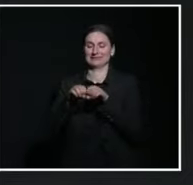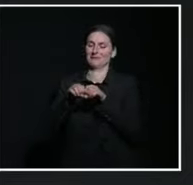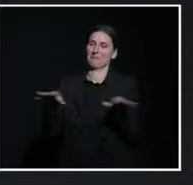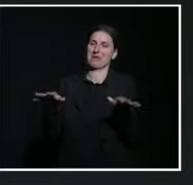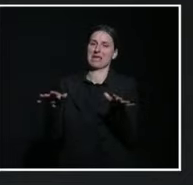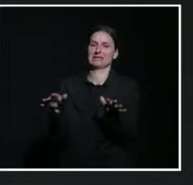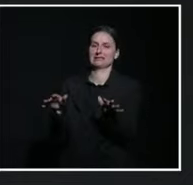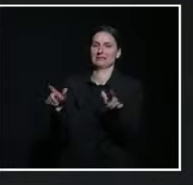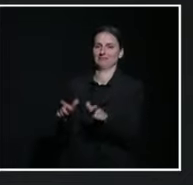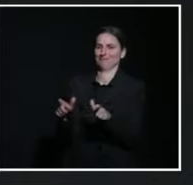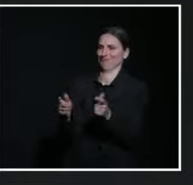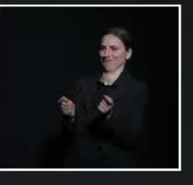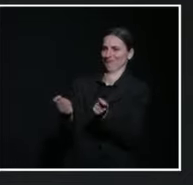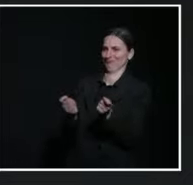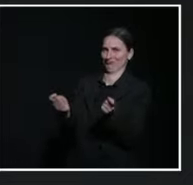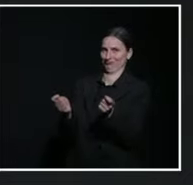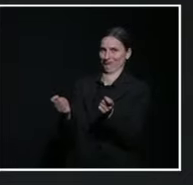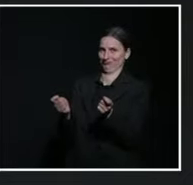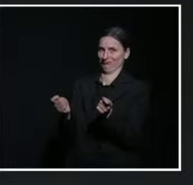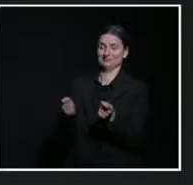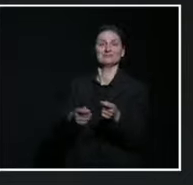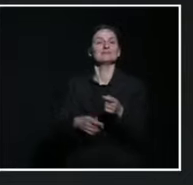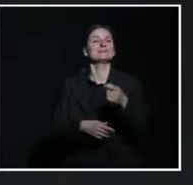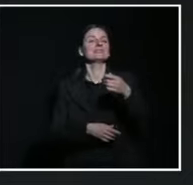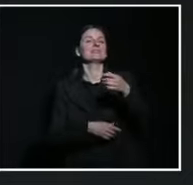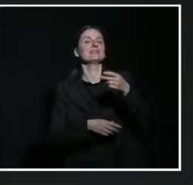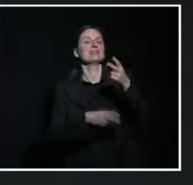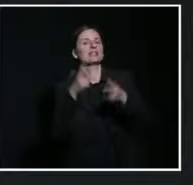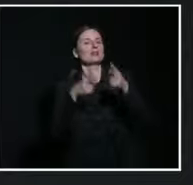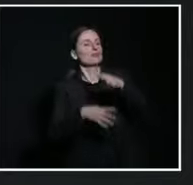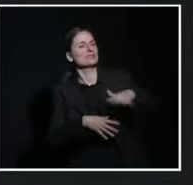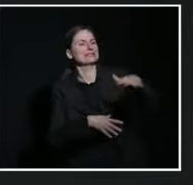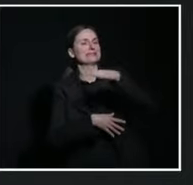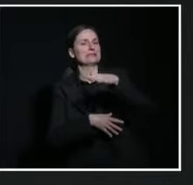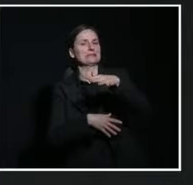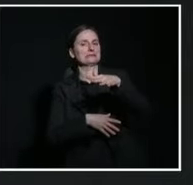domestiziert die Medien, man unterwandert die Justiz.